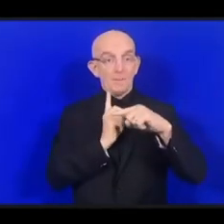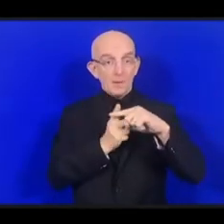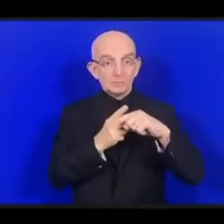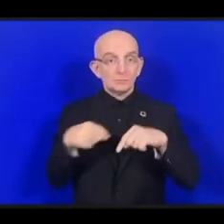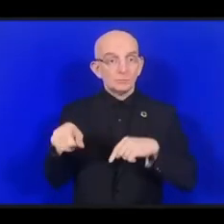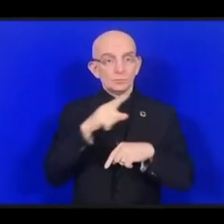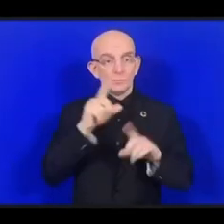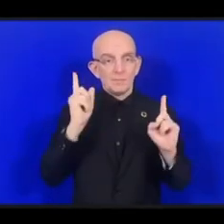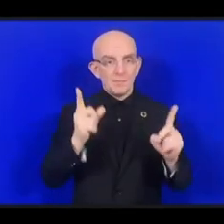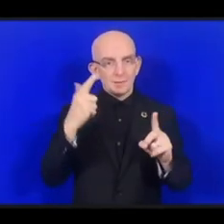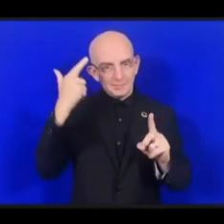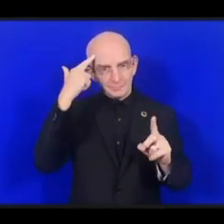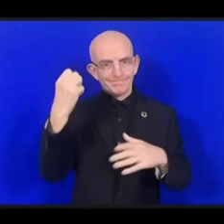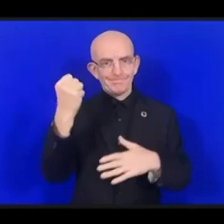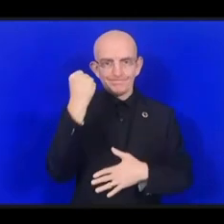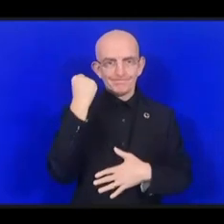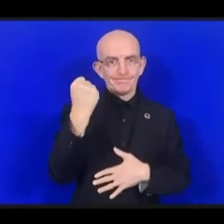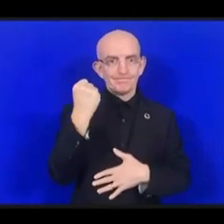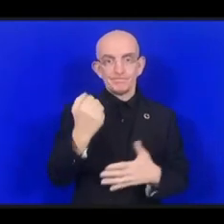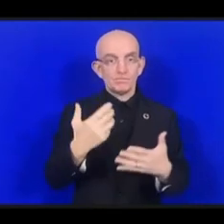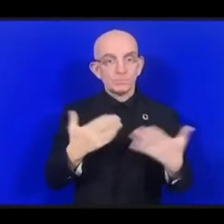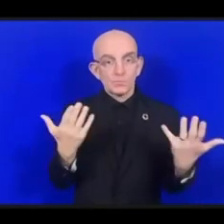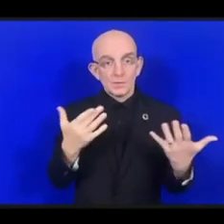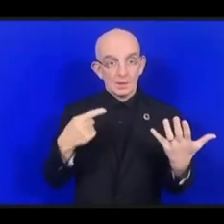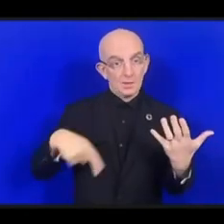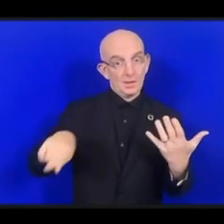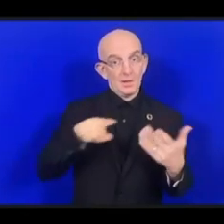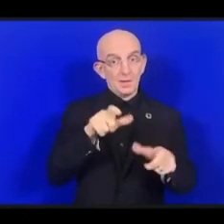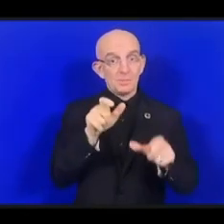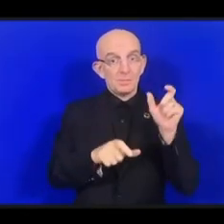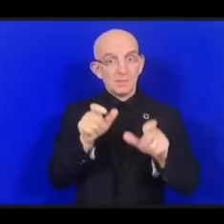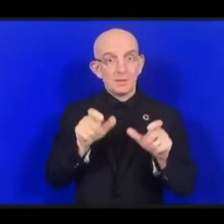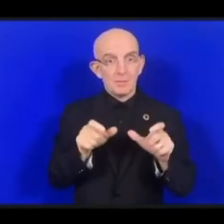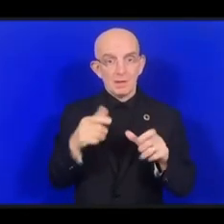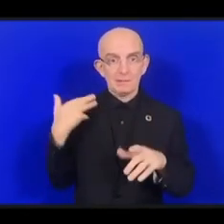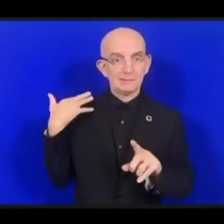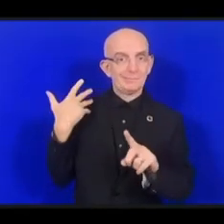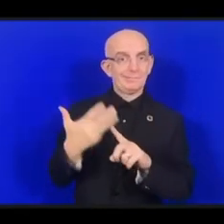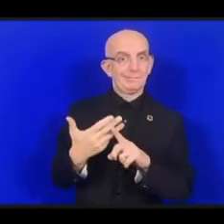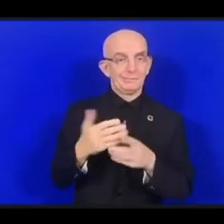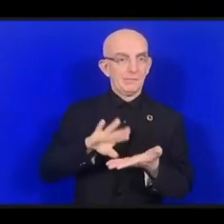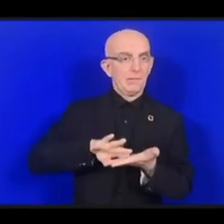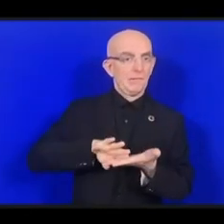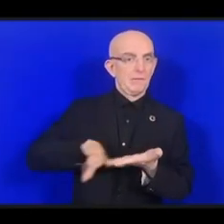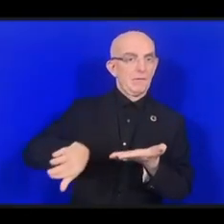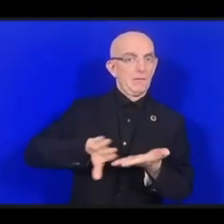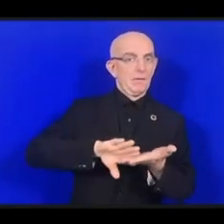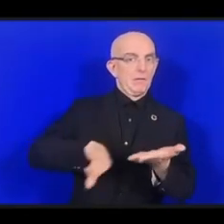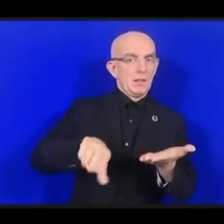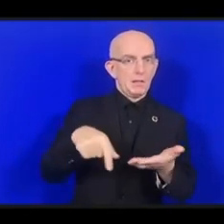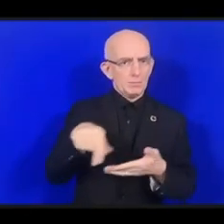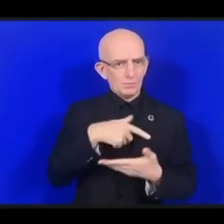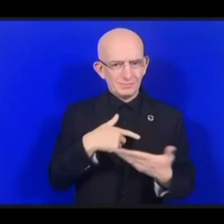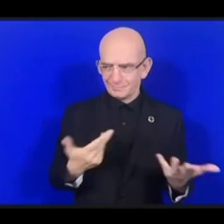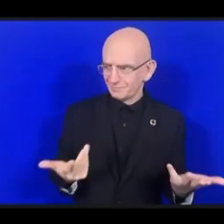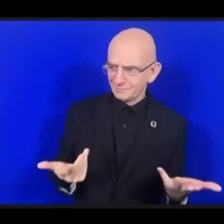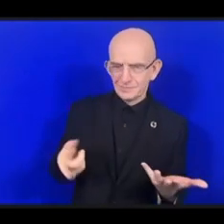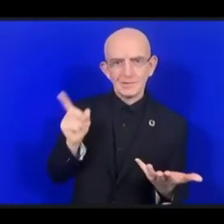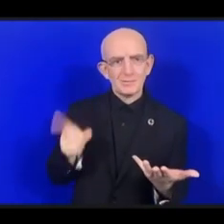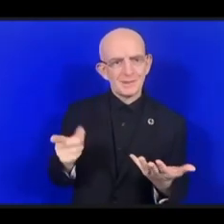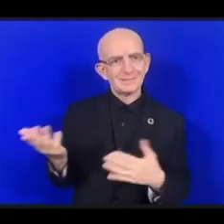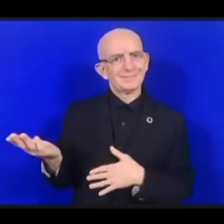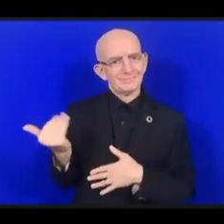忘记，现在还有20多亿人还不能够有效地参加到我们的争论云，他们没有办法上网。那么到